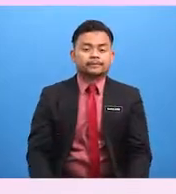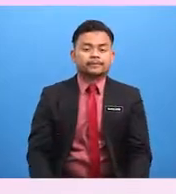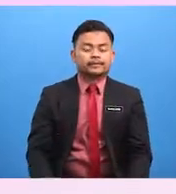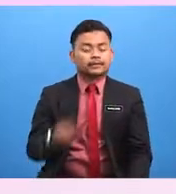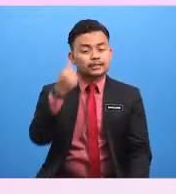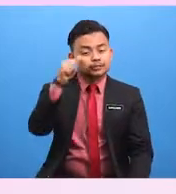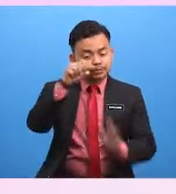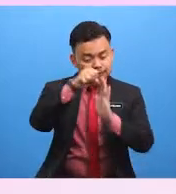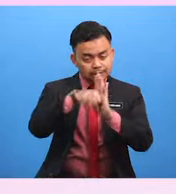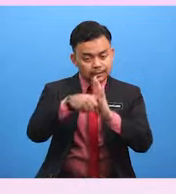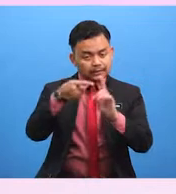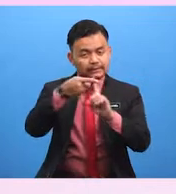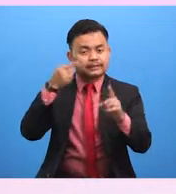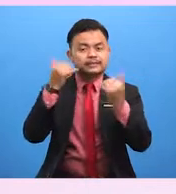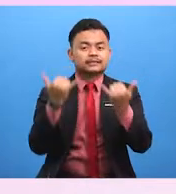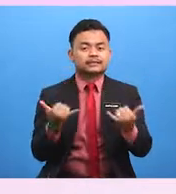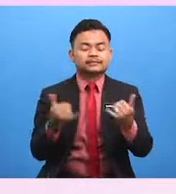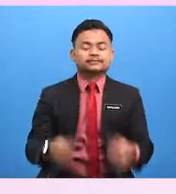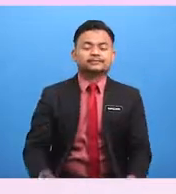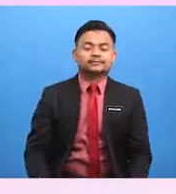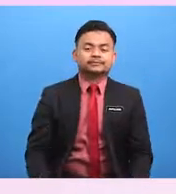saat dari sekarang.